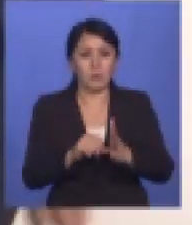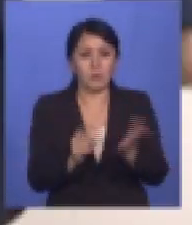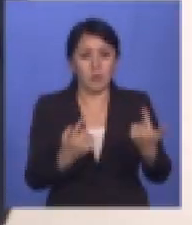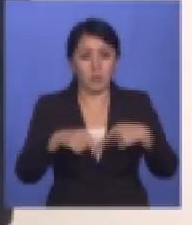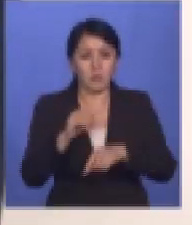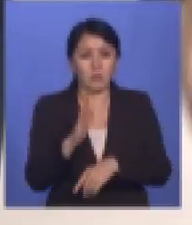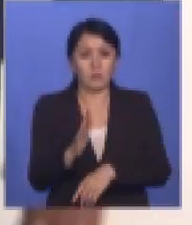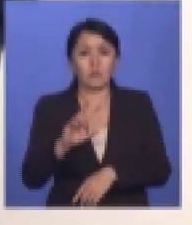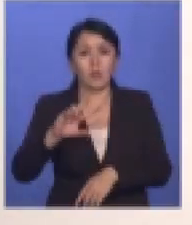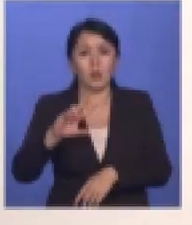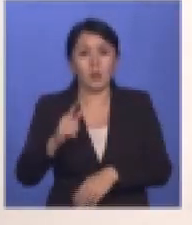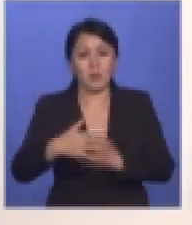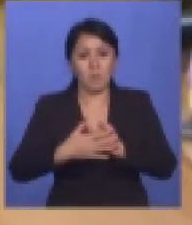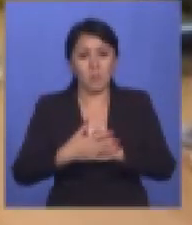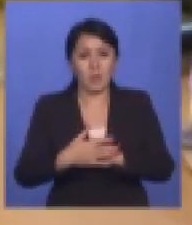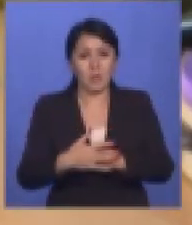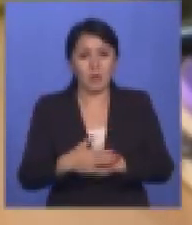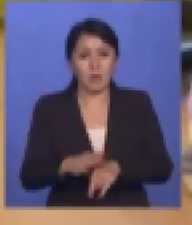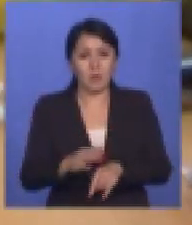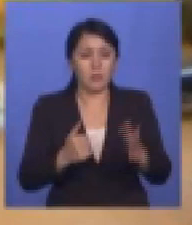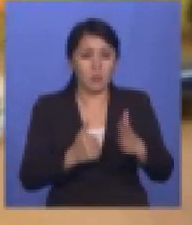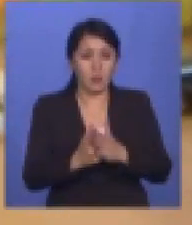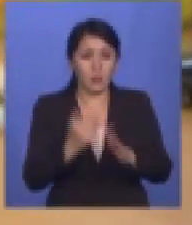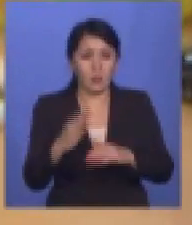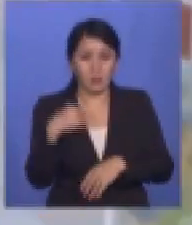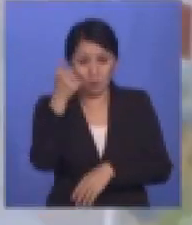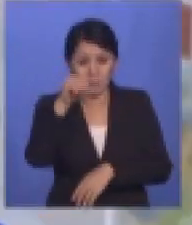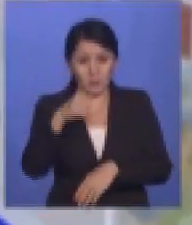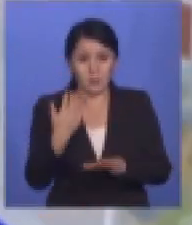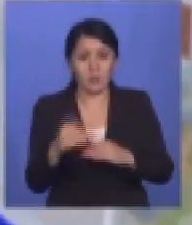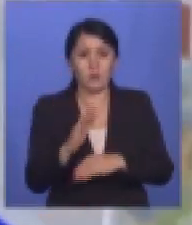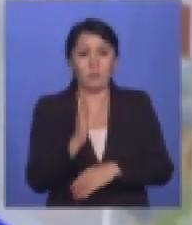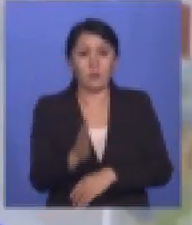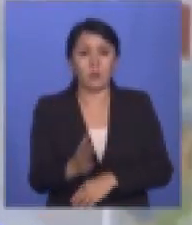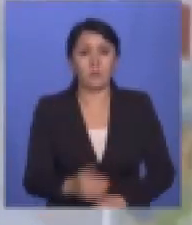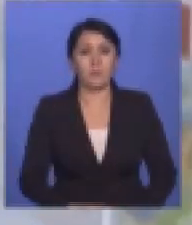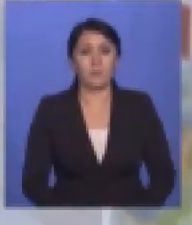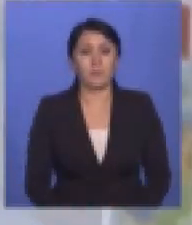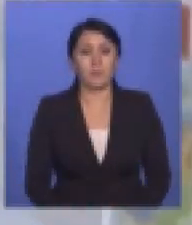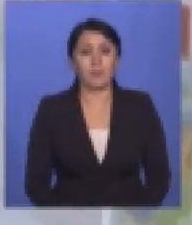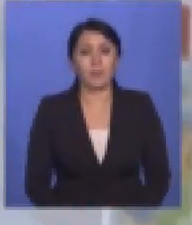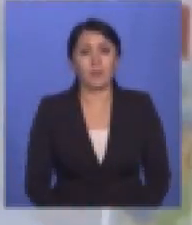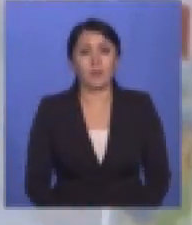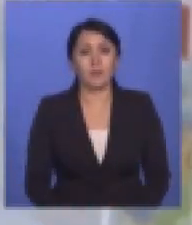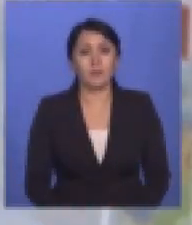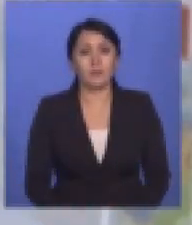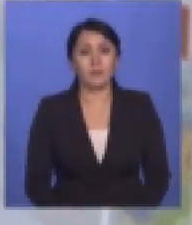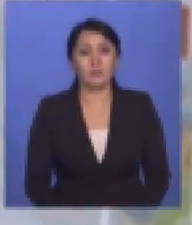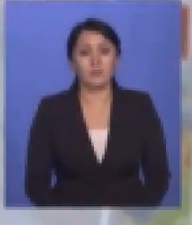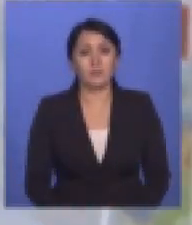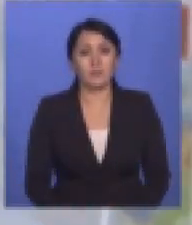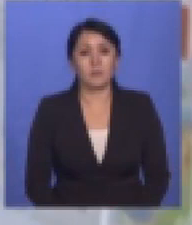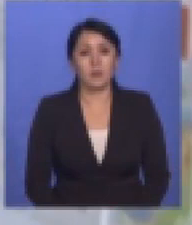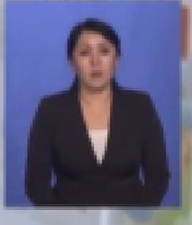соның 30-ын жаңартып үлгерсе, қалғанын биылғы жылдың аяғына дейін аяқтамақ. Очень приятно слышать отзывы педагогов.